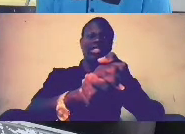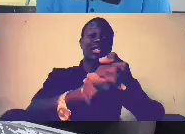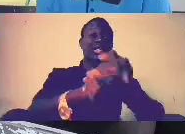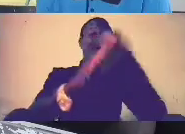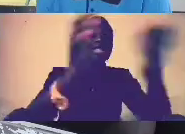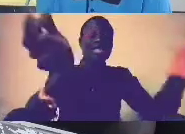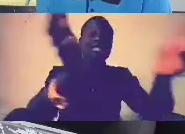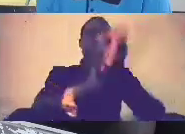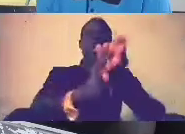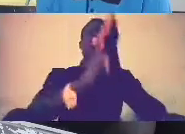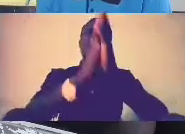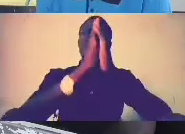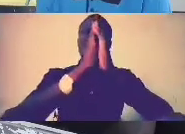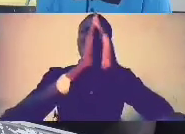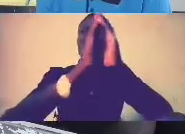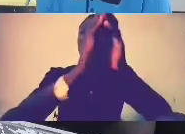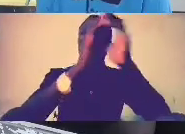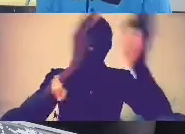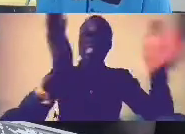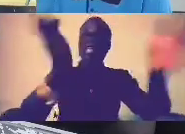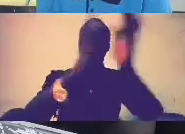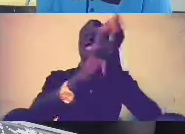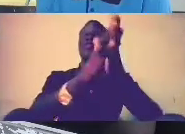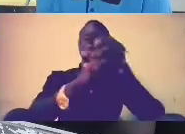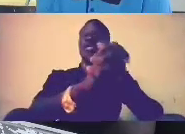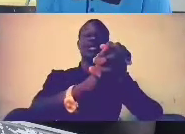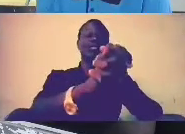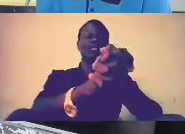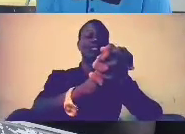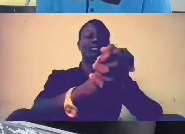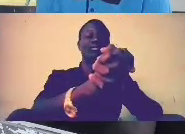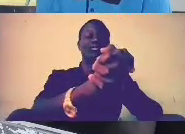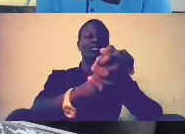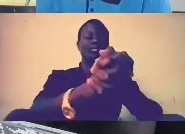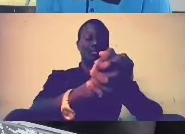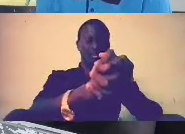Et c'est dit, à quoi ça sert l'essai dans la vie?